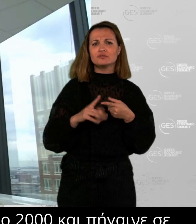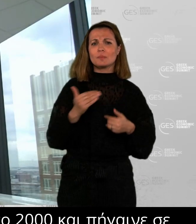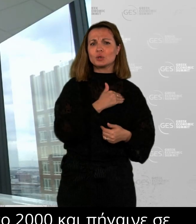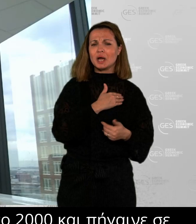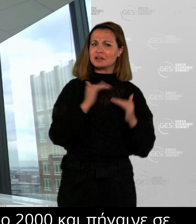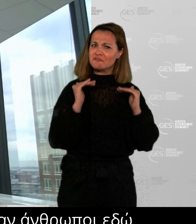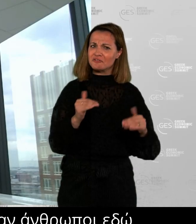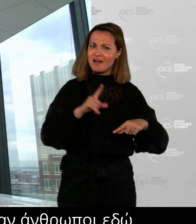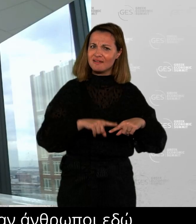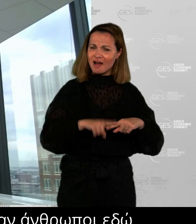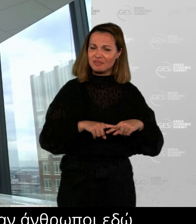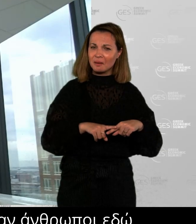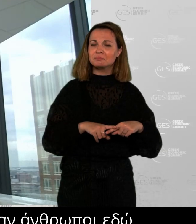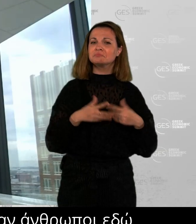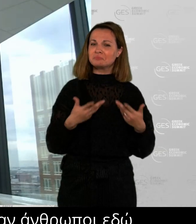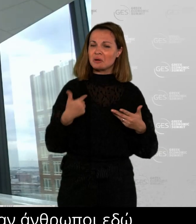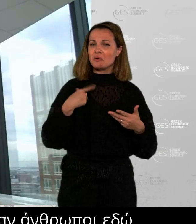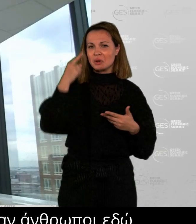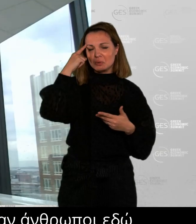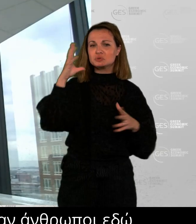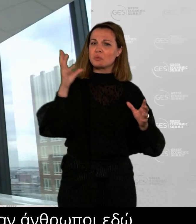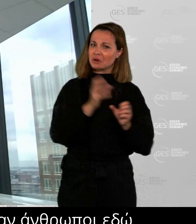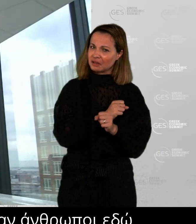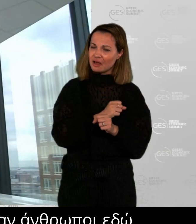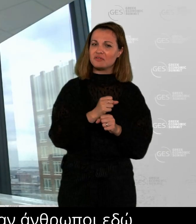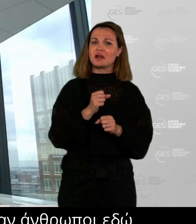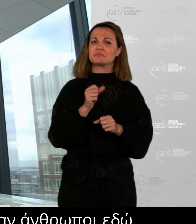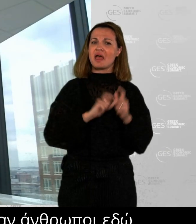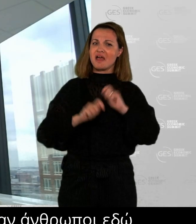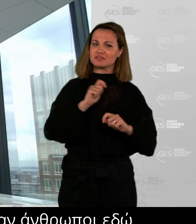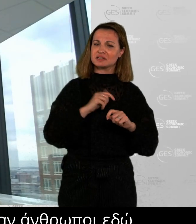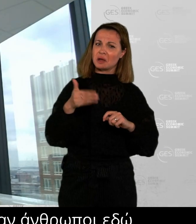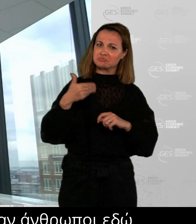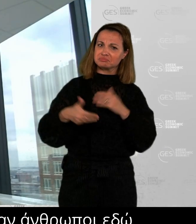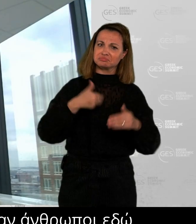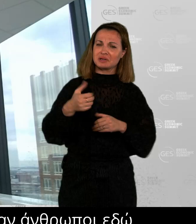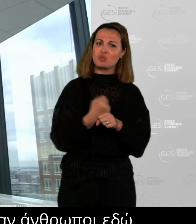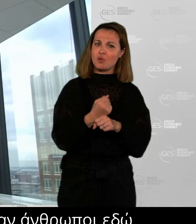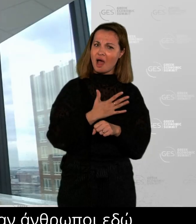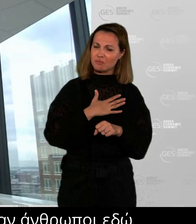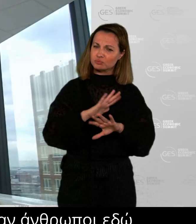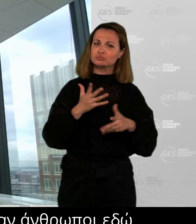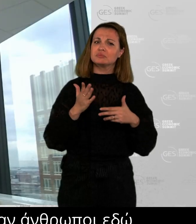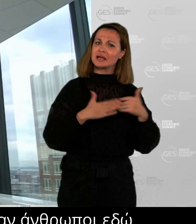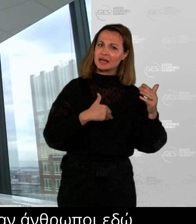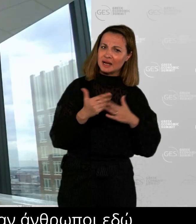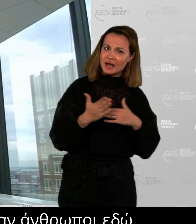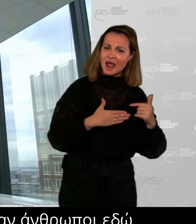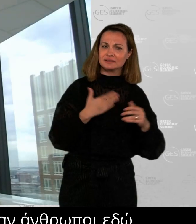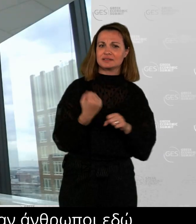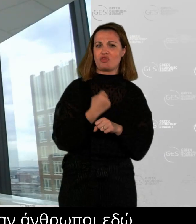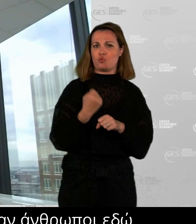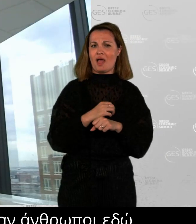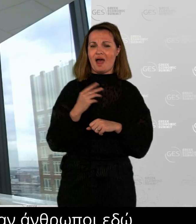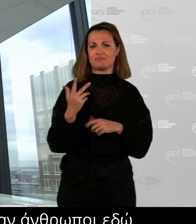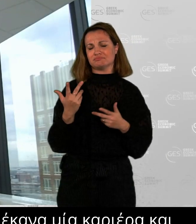Still in Greece. Οπότε νομίζω ότι κατάφερα και έκανα μια καριέρα σημαντική, με μεγάλες δημοσιεύσεις κτλ. Αλλά